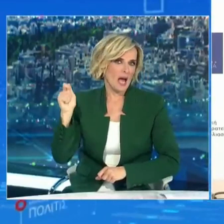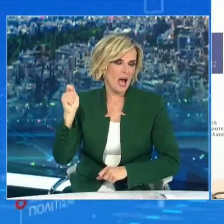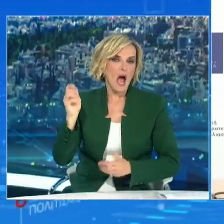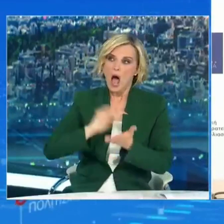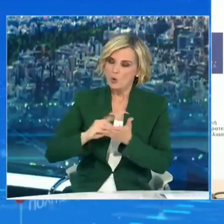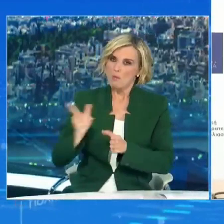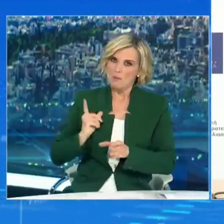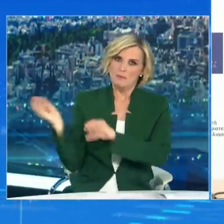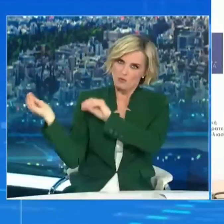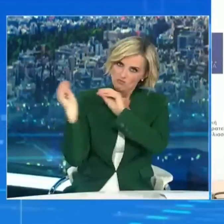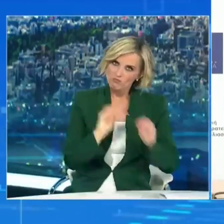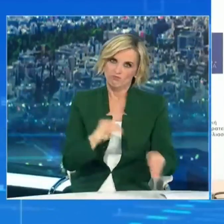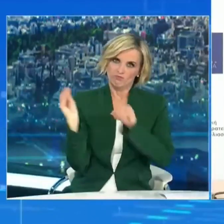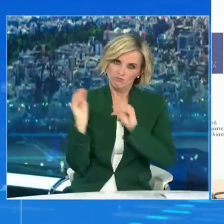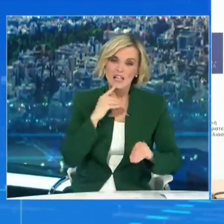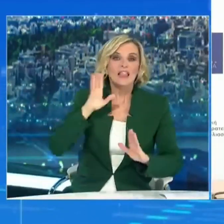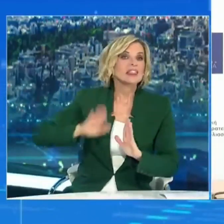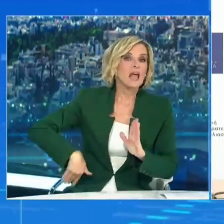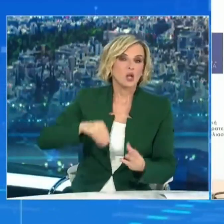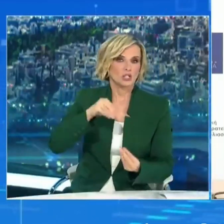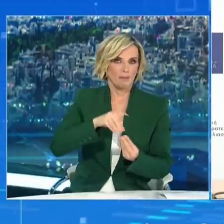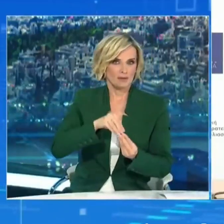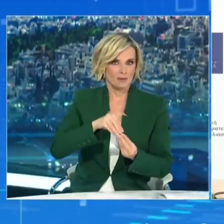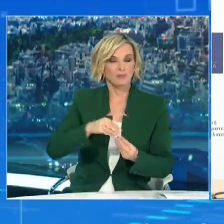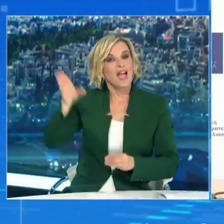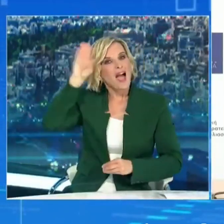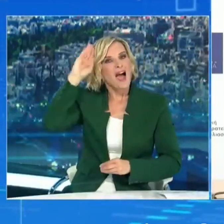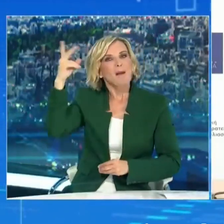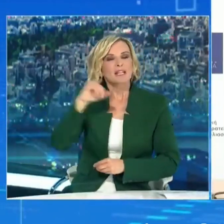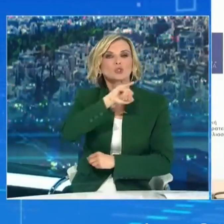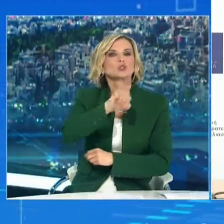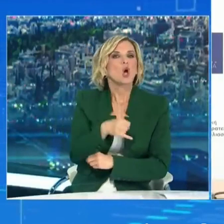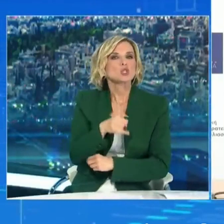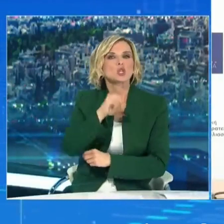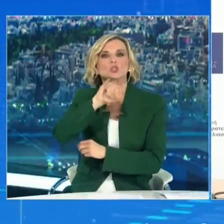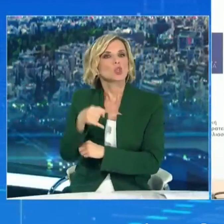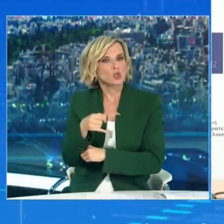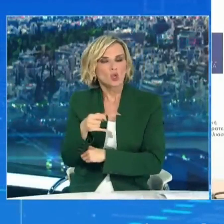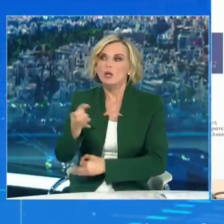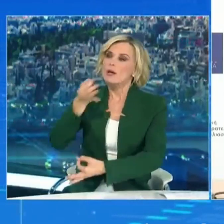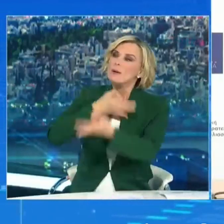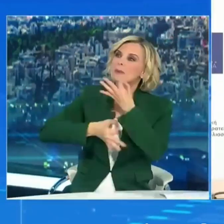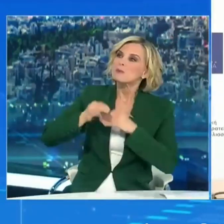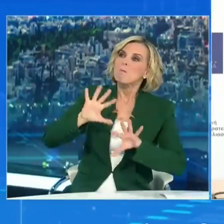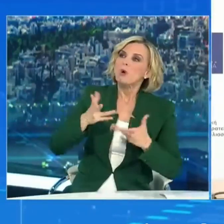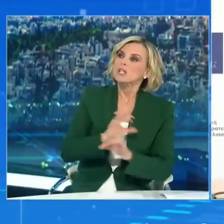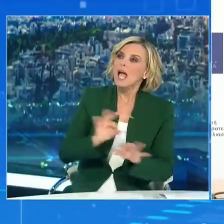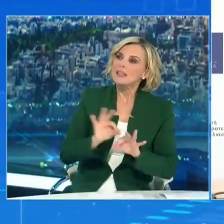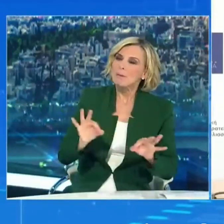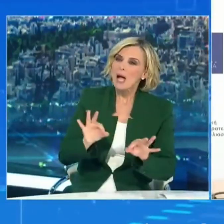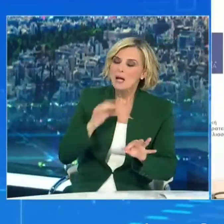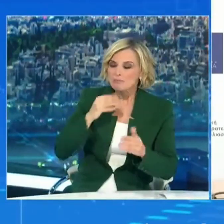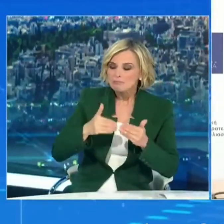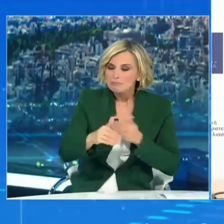μια παράδοση μέχρι το τέλος Απριλίου και Johnson & Johnson έδωσε ένα ενδεικτικό πλάνο παραδόσεων των επόμενων τριών μηνών